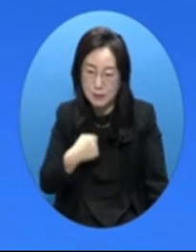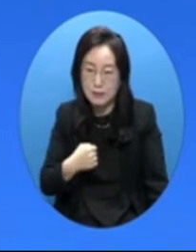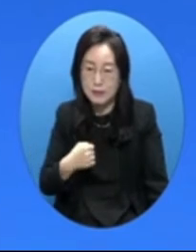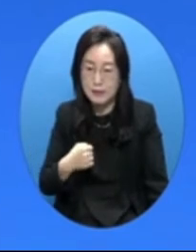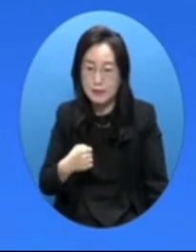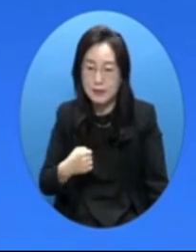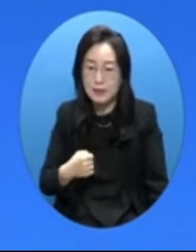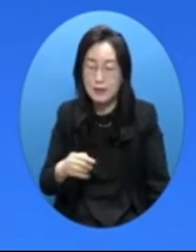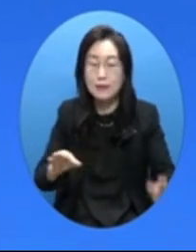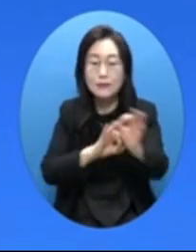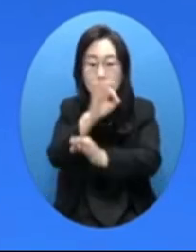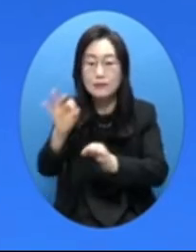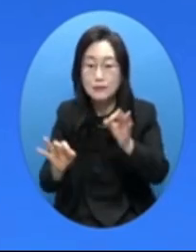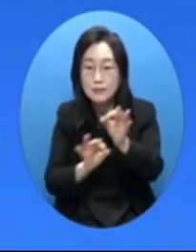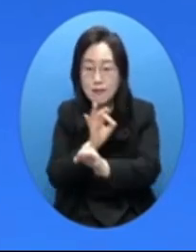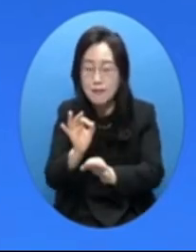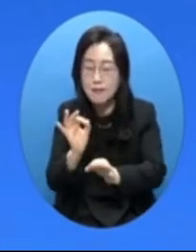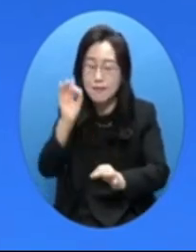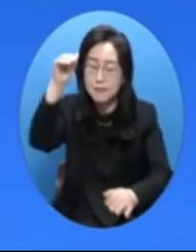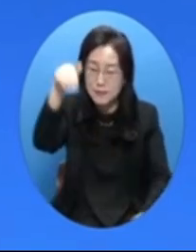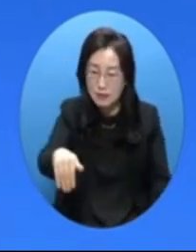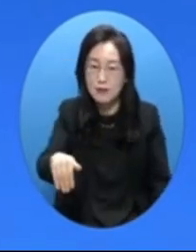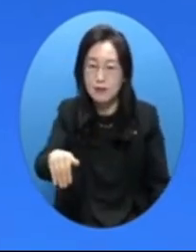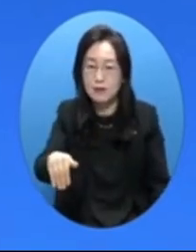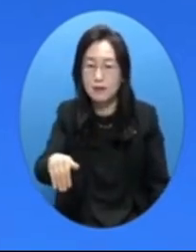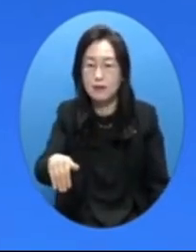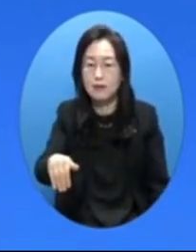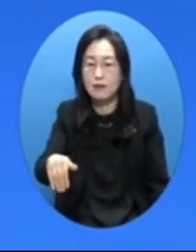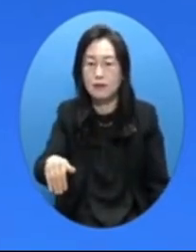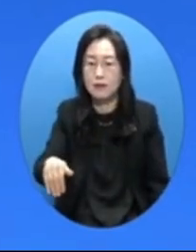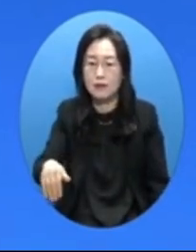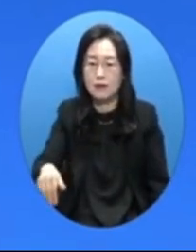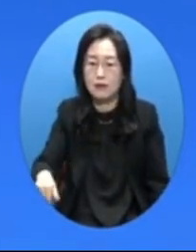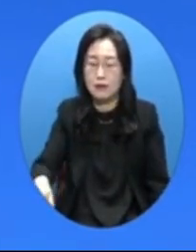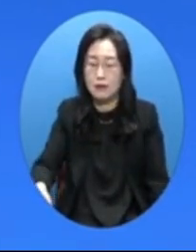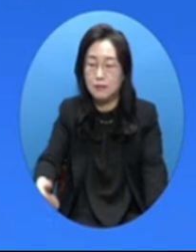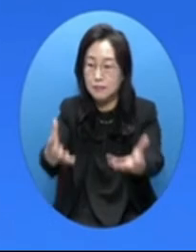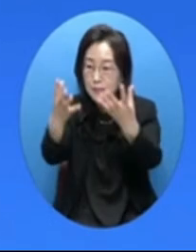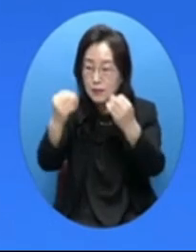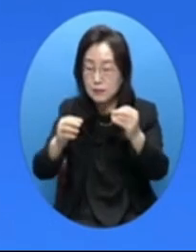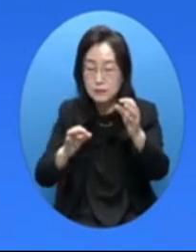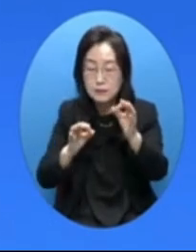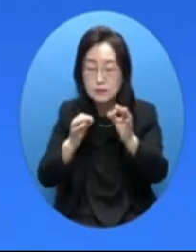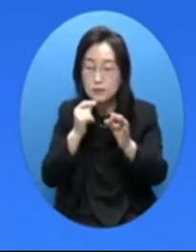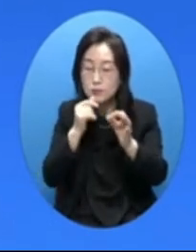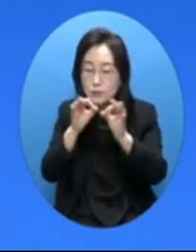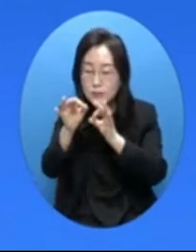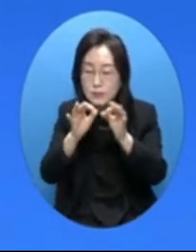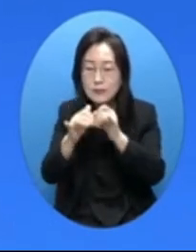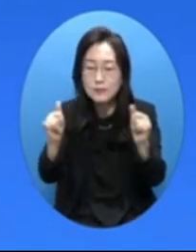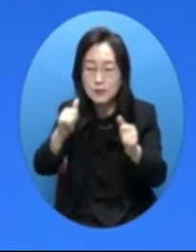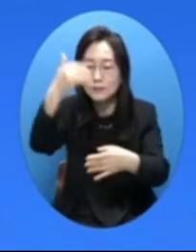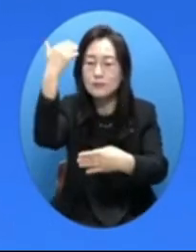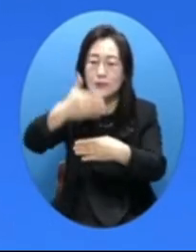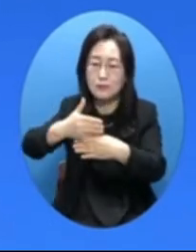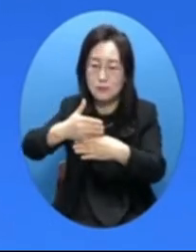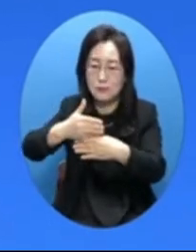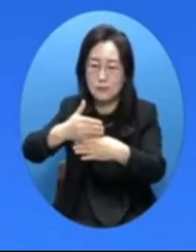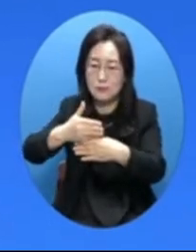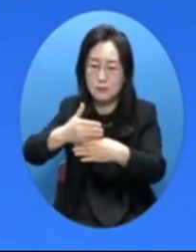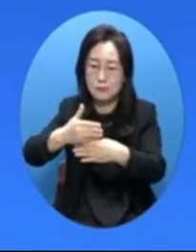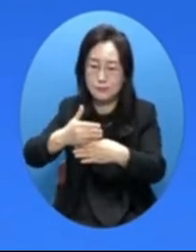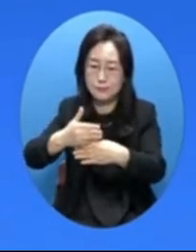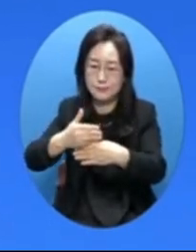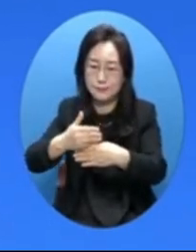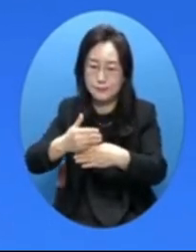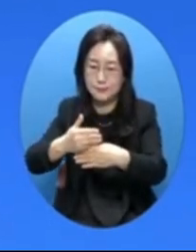경제가 곤두박질하고 많은 소상인들이 문을 닫고